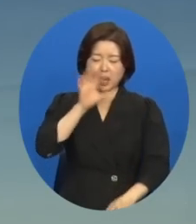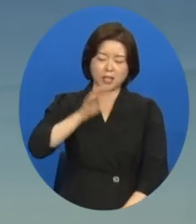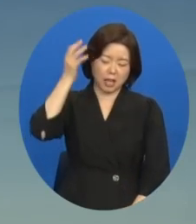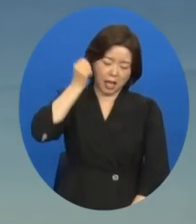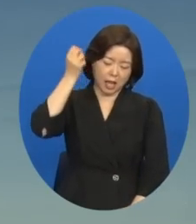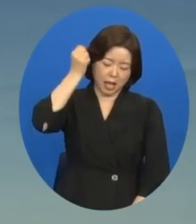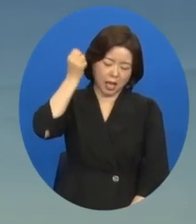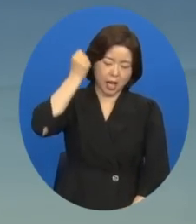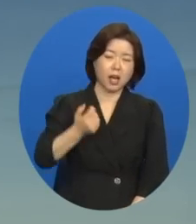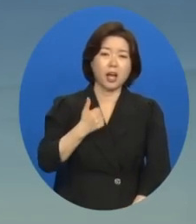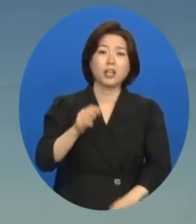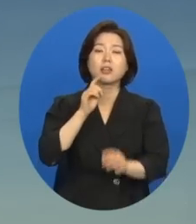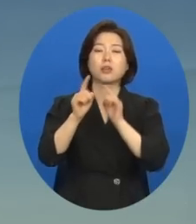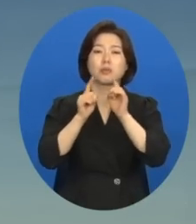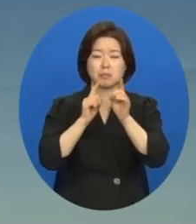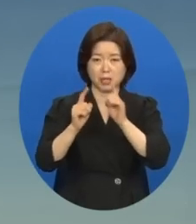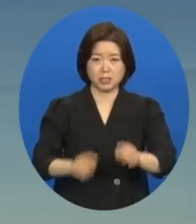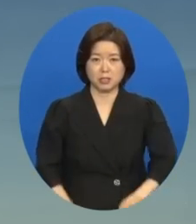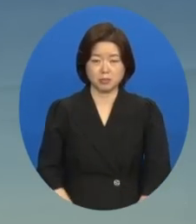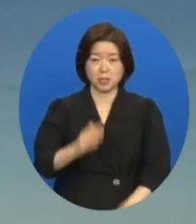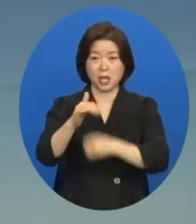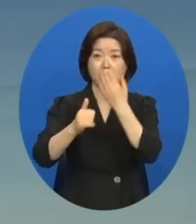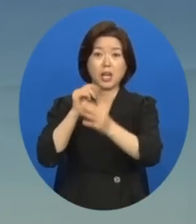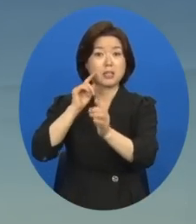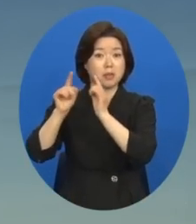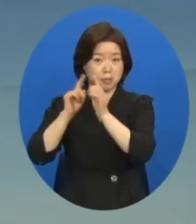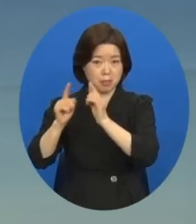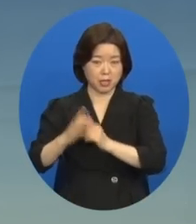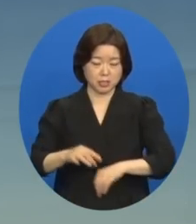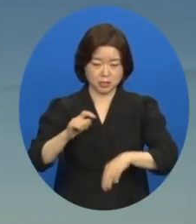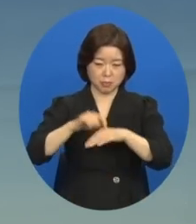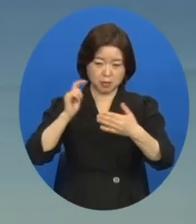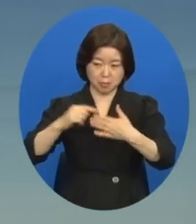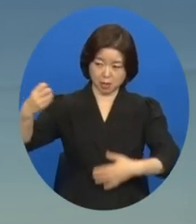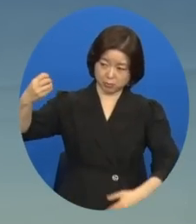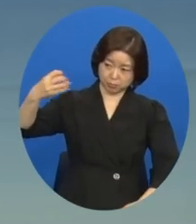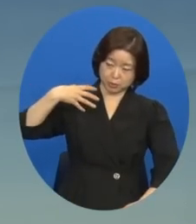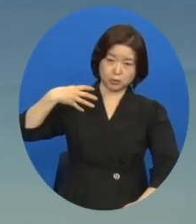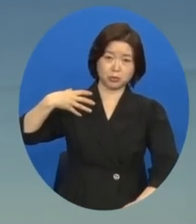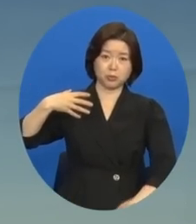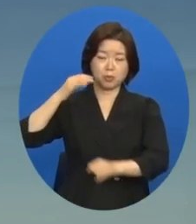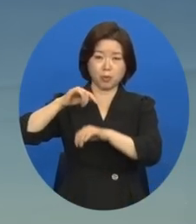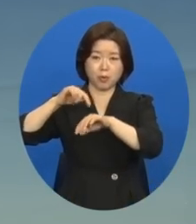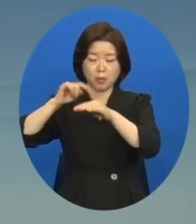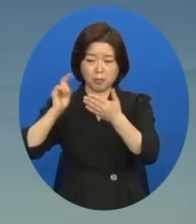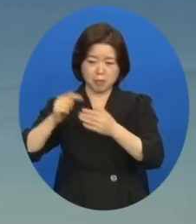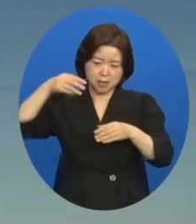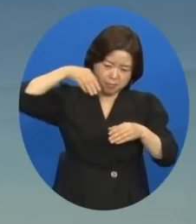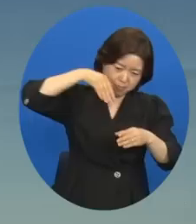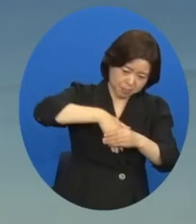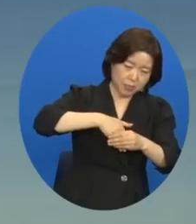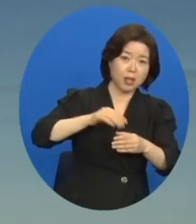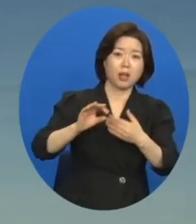말씀, 하나님의 말씀이 마음을 비추고 마음에 심겨지면